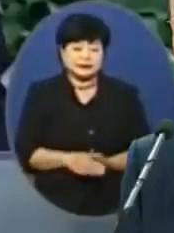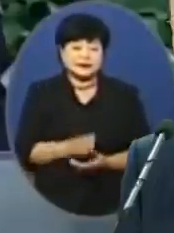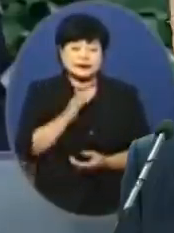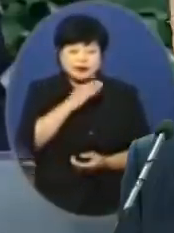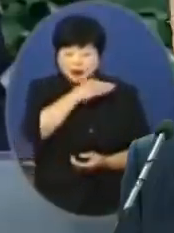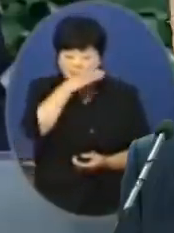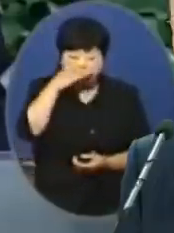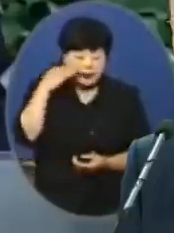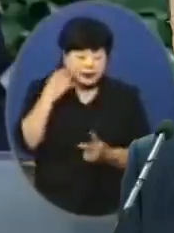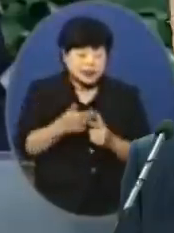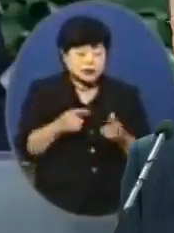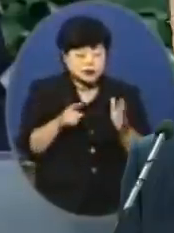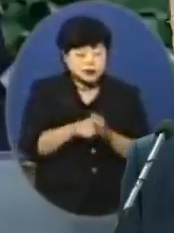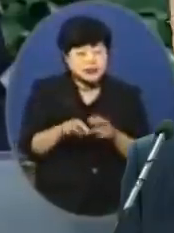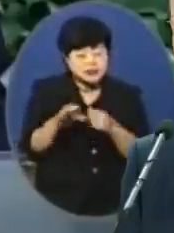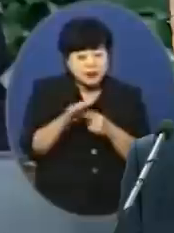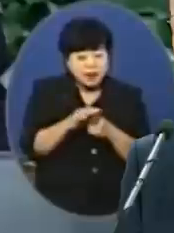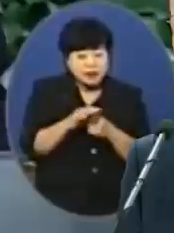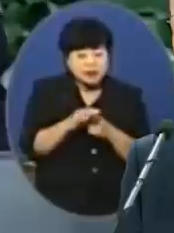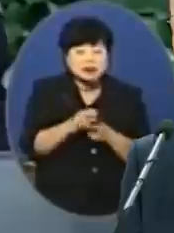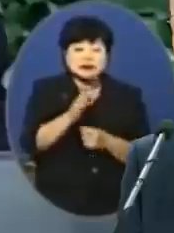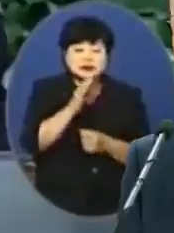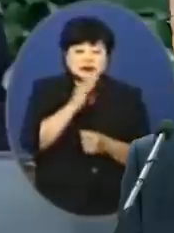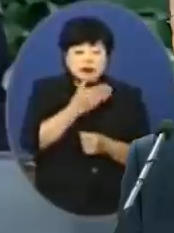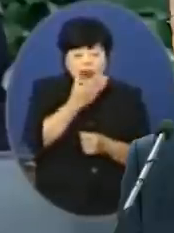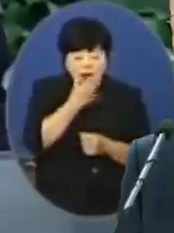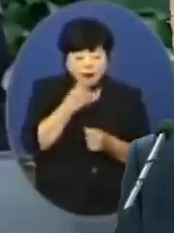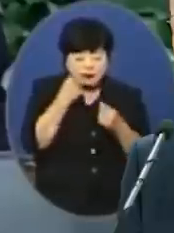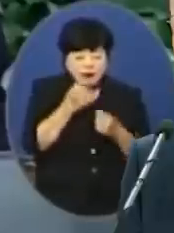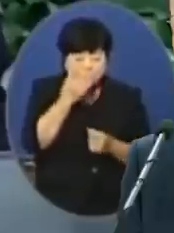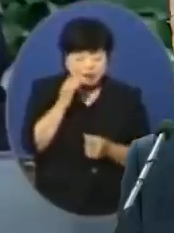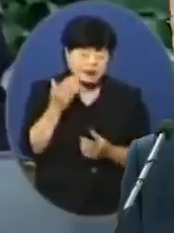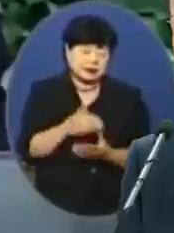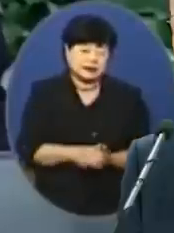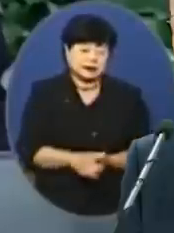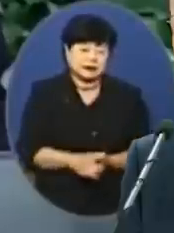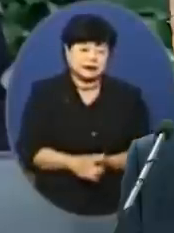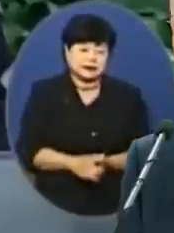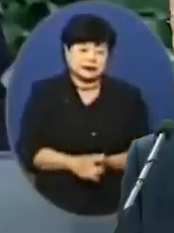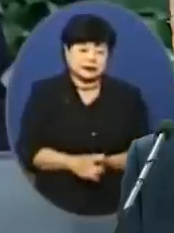참으로 올바르게 예수를 믿으면 정말 행복하게 살 수 있습니다.